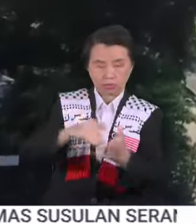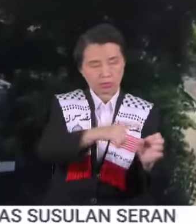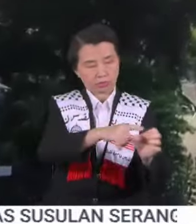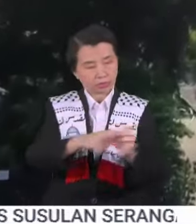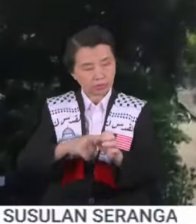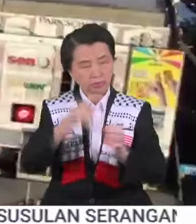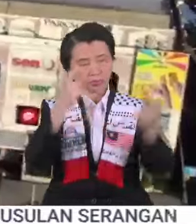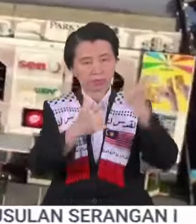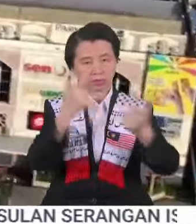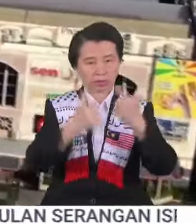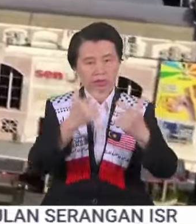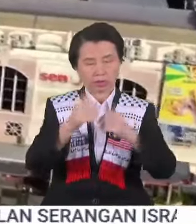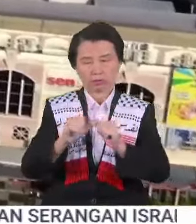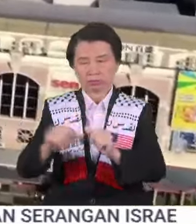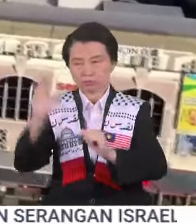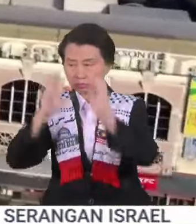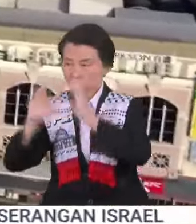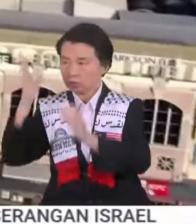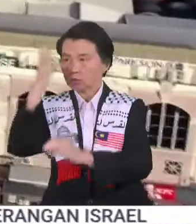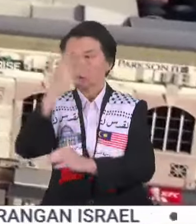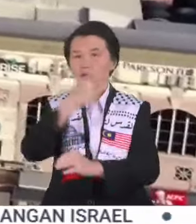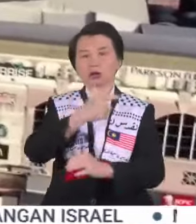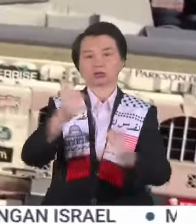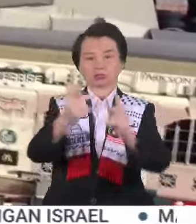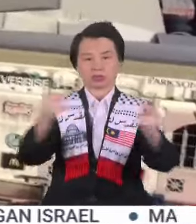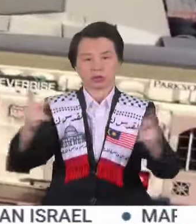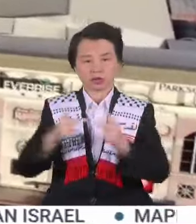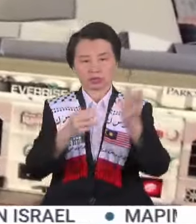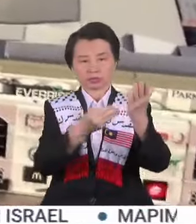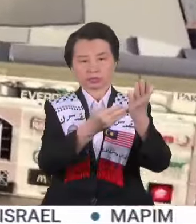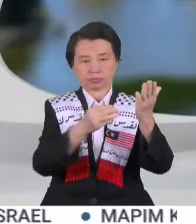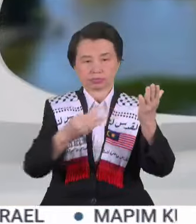ramai pelancong untuk menerokai keindahan kawasan Miri.